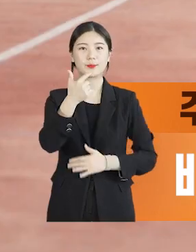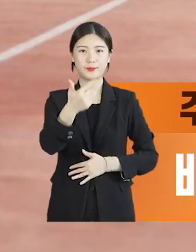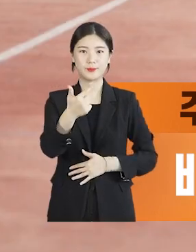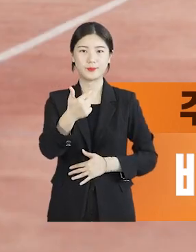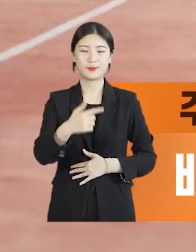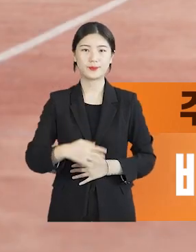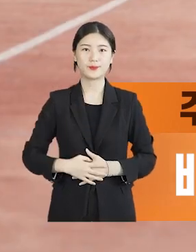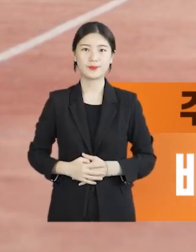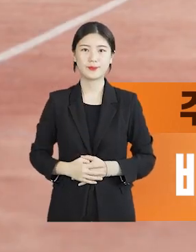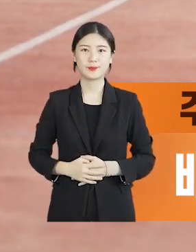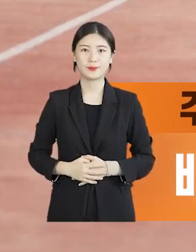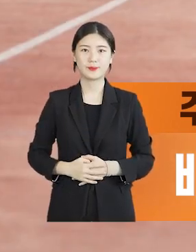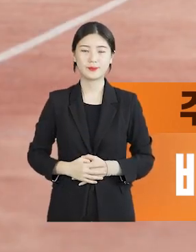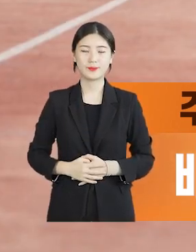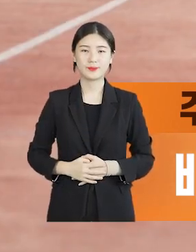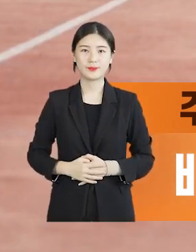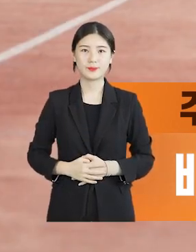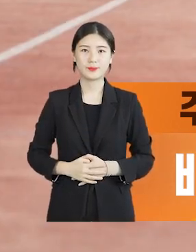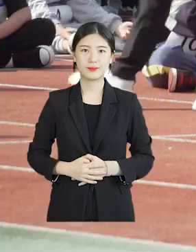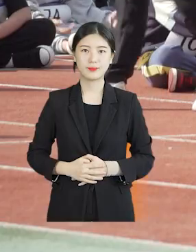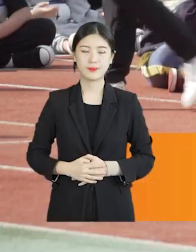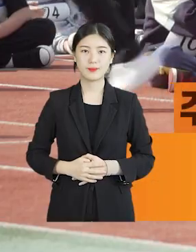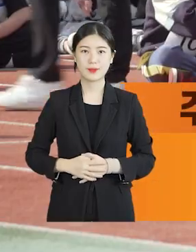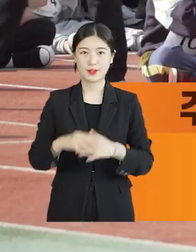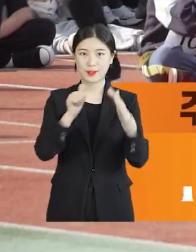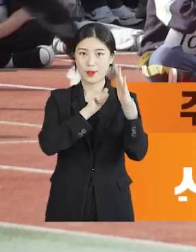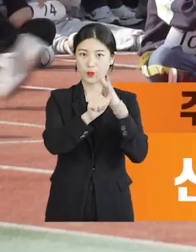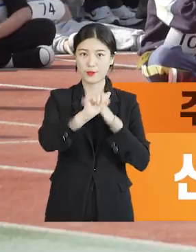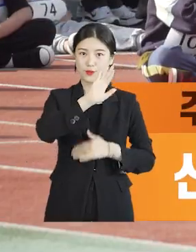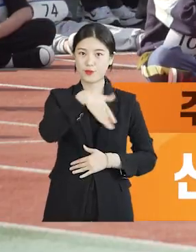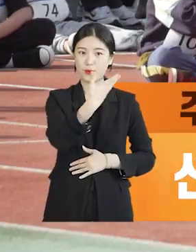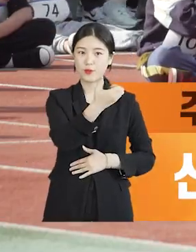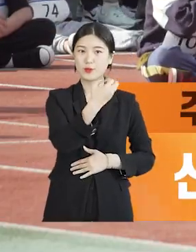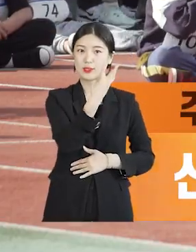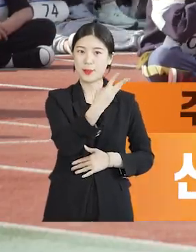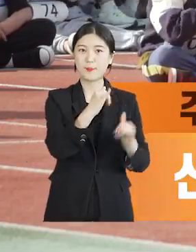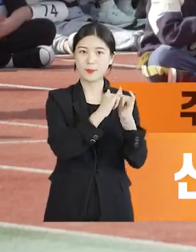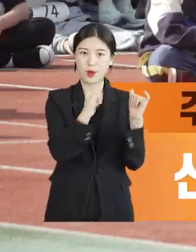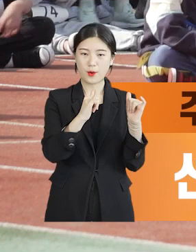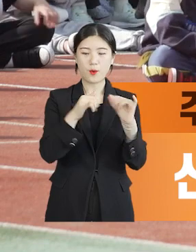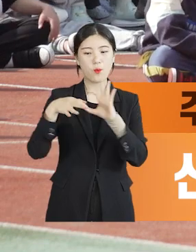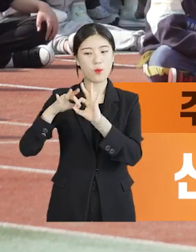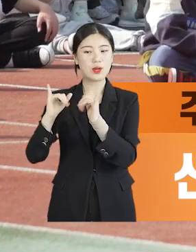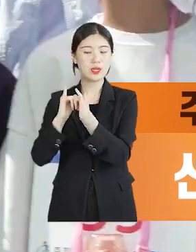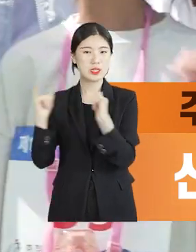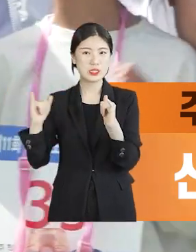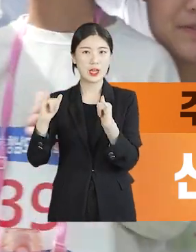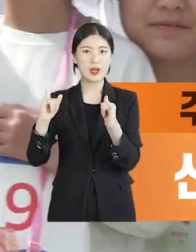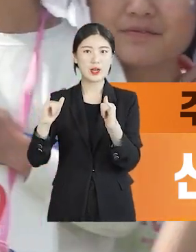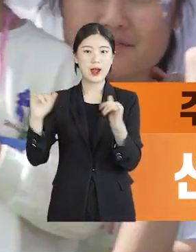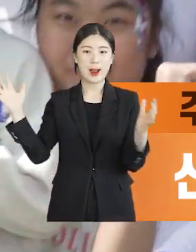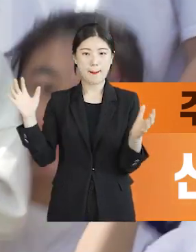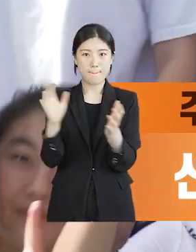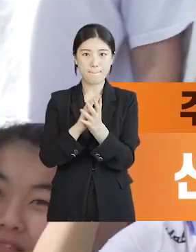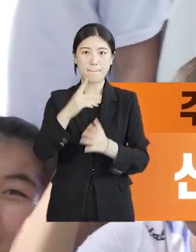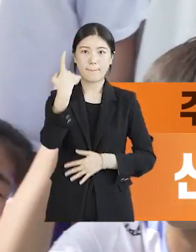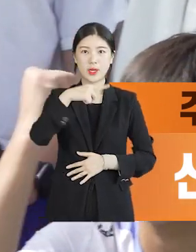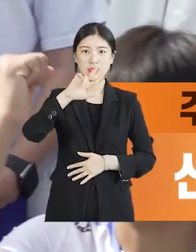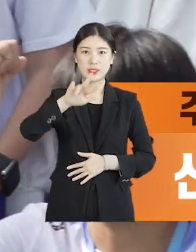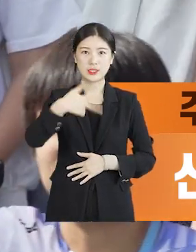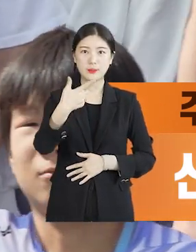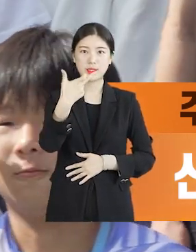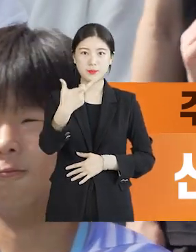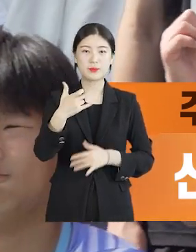6개의 종목이 운영되었고 선수 993명 및 관계자까지 총